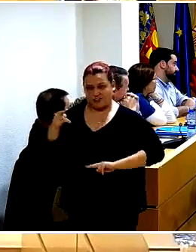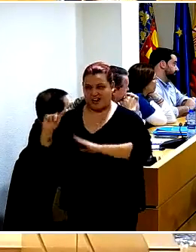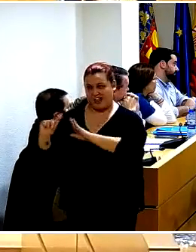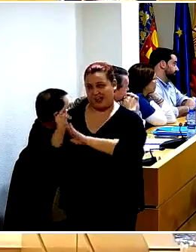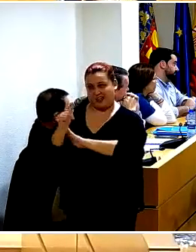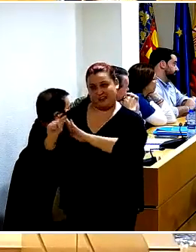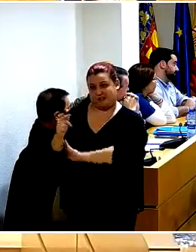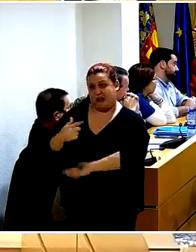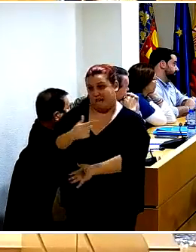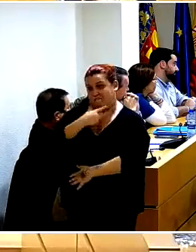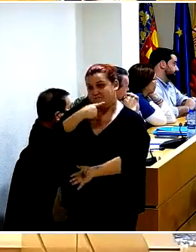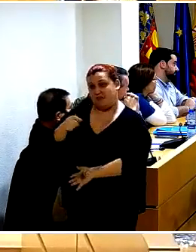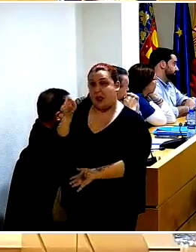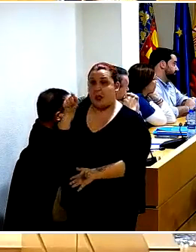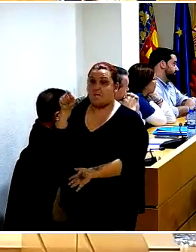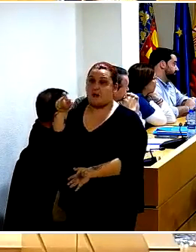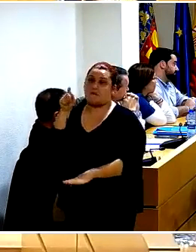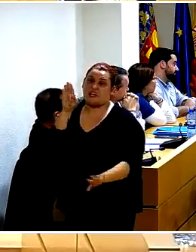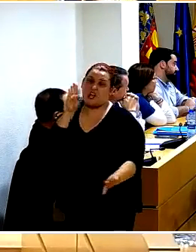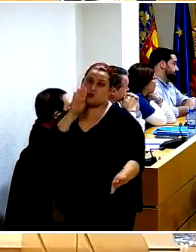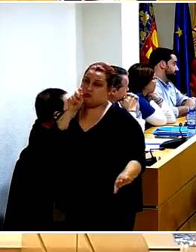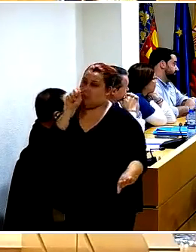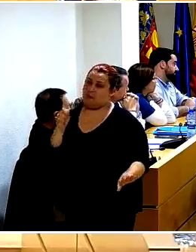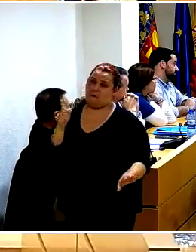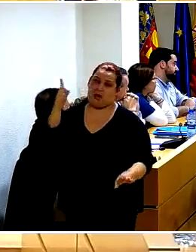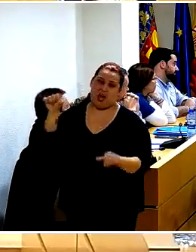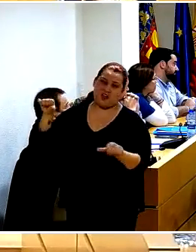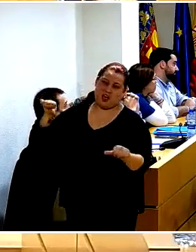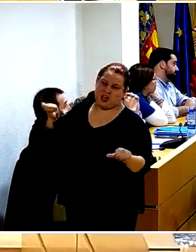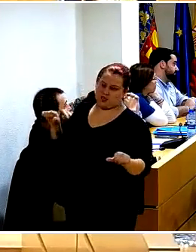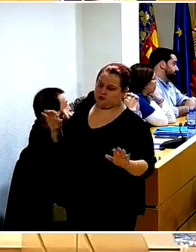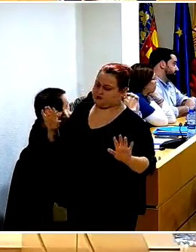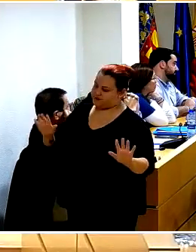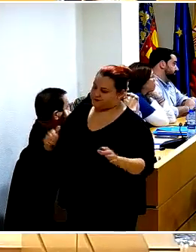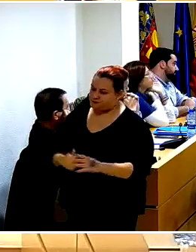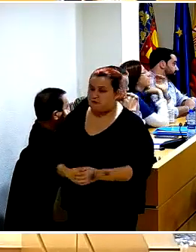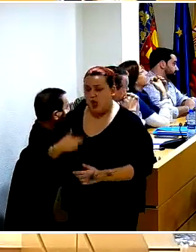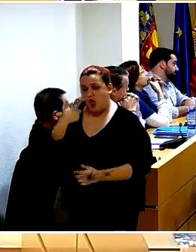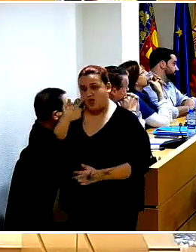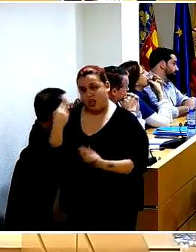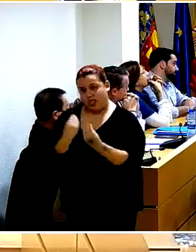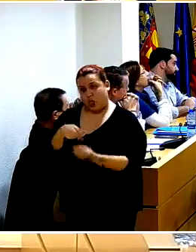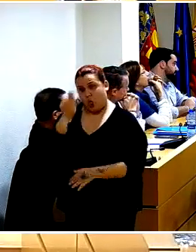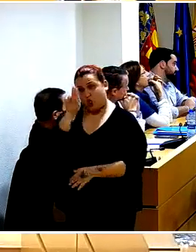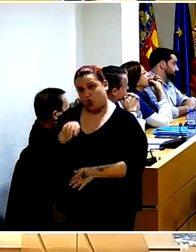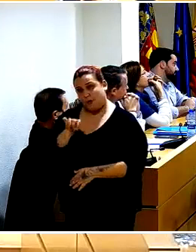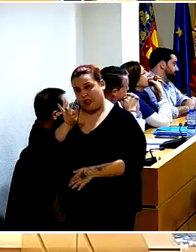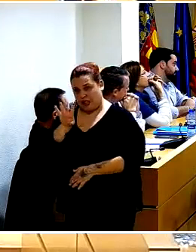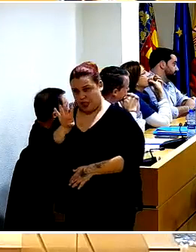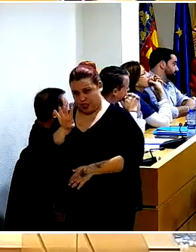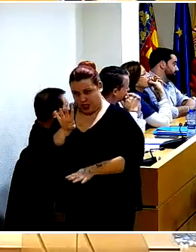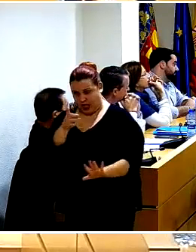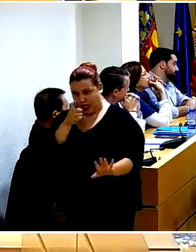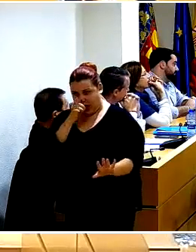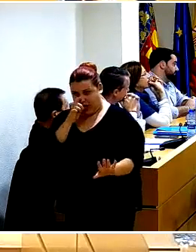de Paiporta està més bruta que mai. A veure, vaig a donar simplement una dada. En el 2015, quan